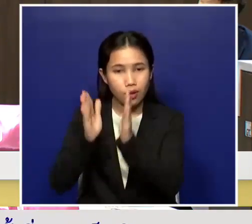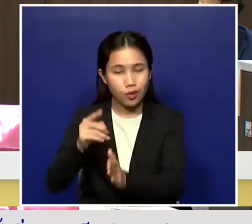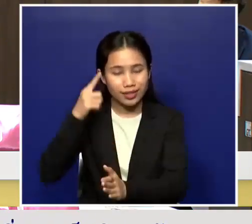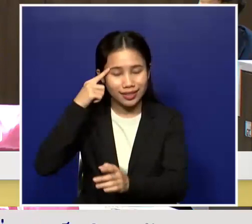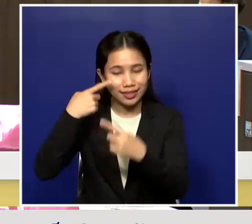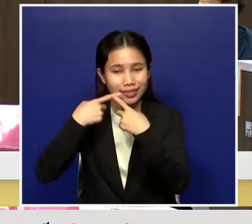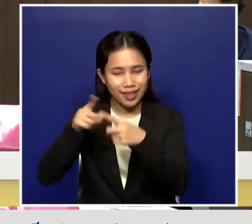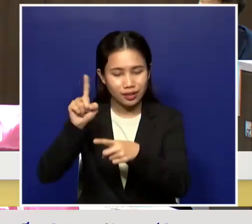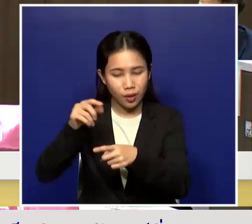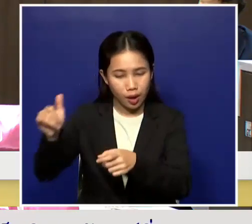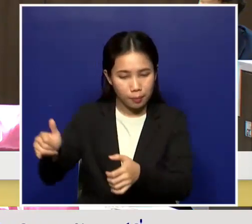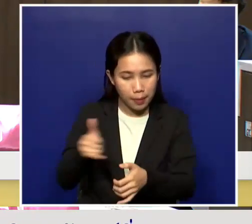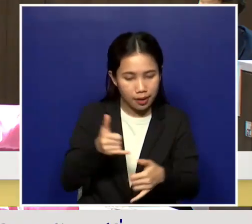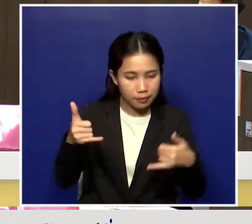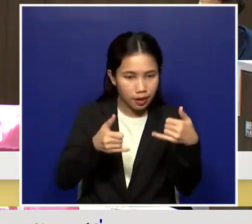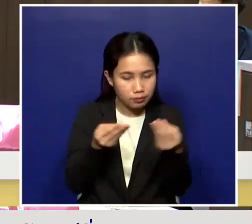านเมือง